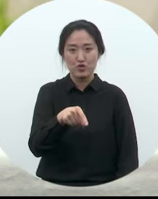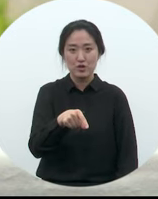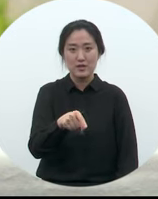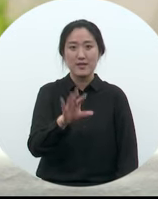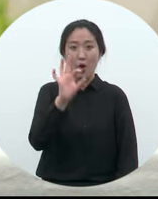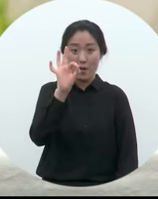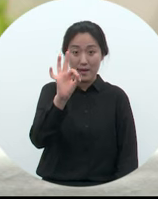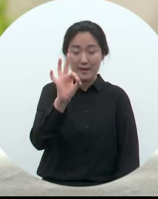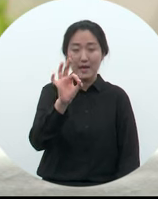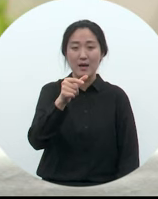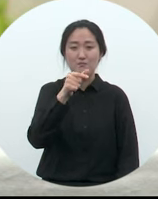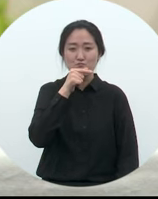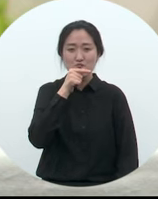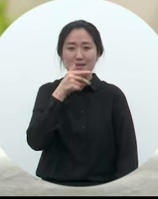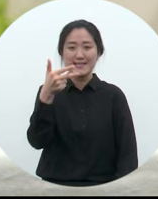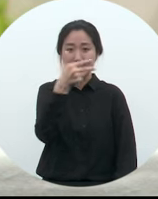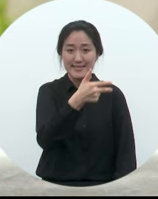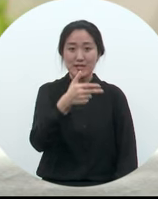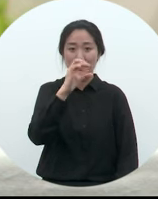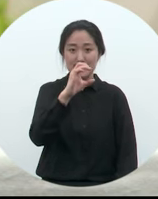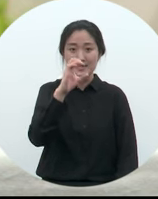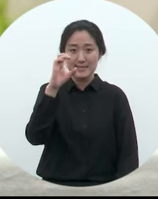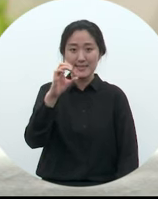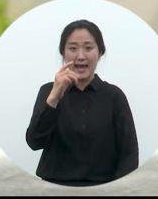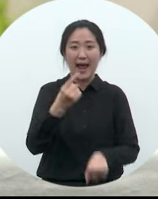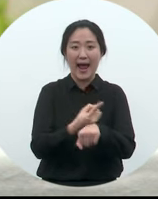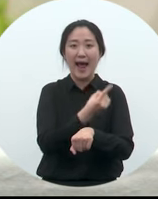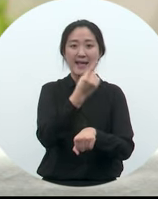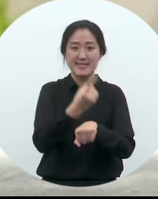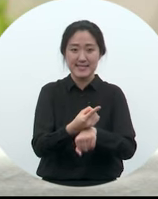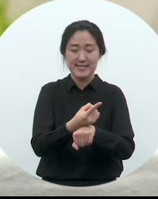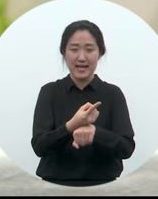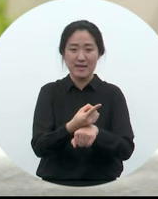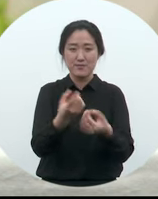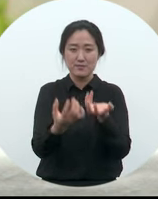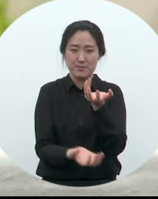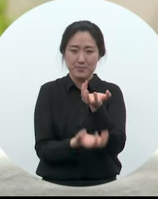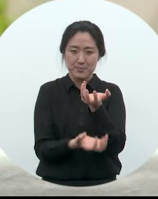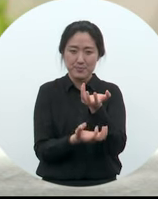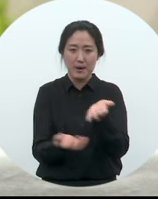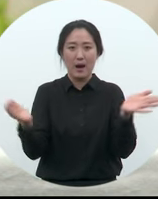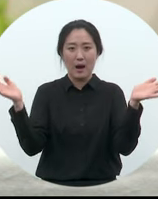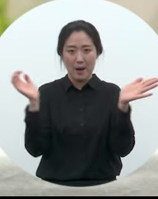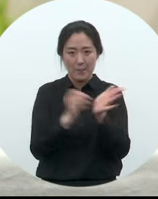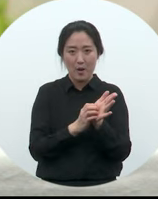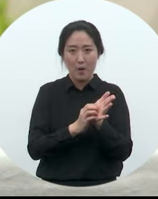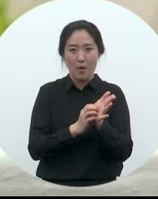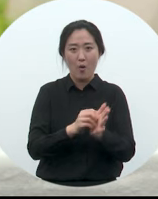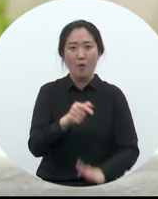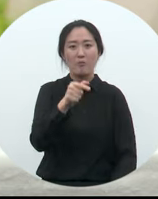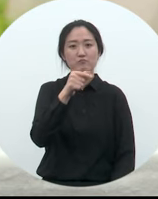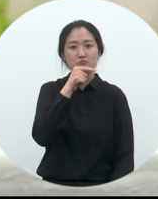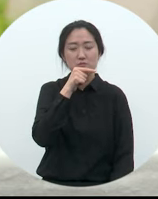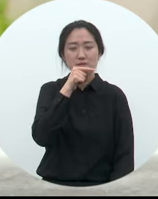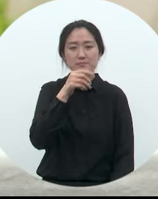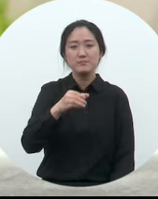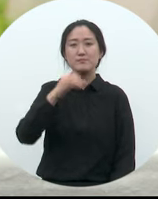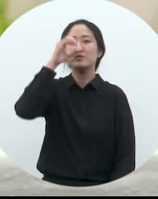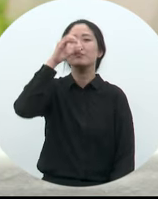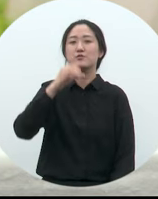넣고 물치 1000cc 정도 넣고 1시간 정도 달여서요. 반절 정도 줄어들게 되면은 그 물을